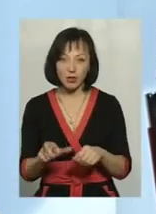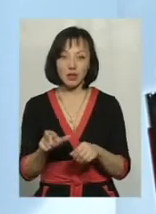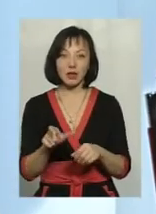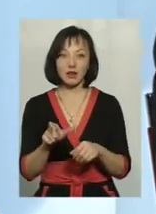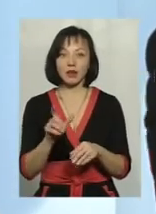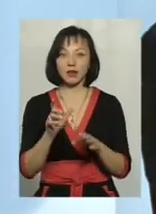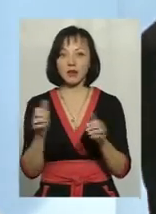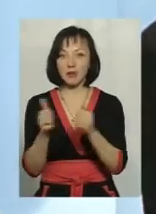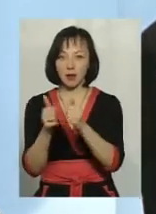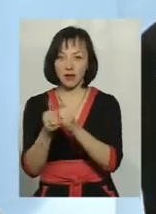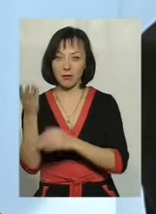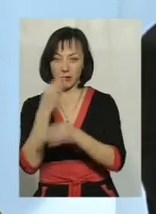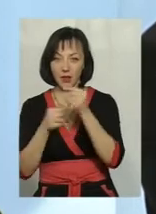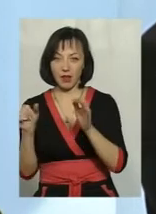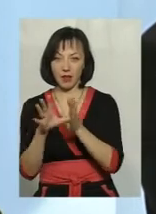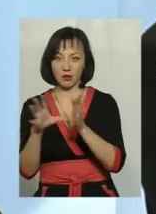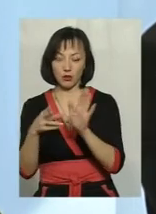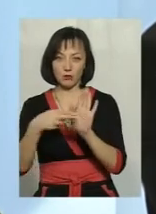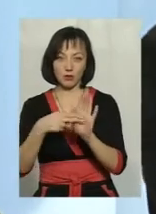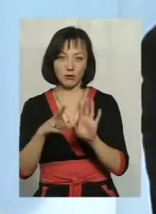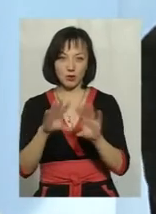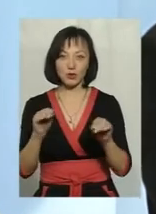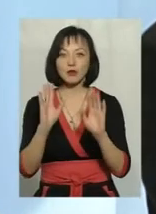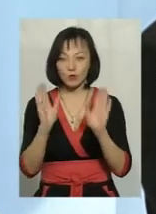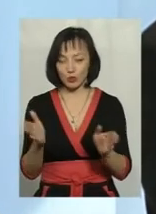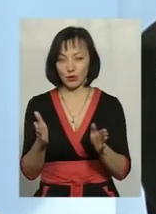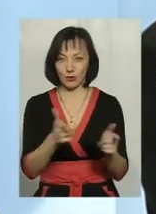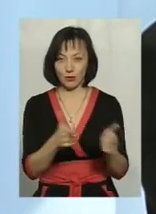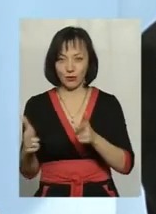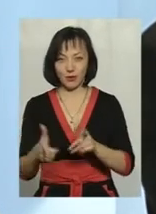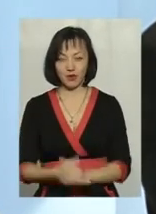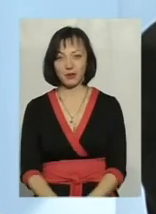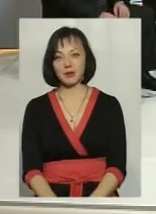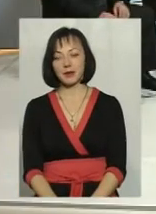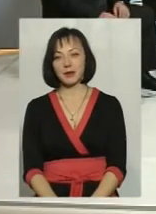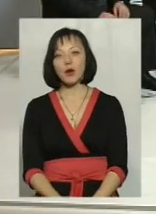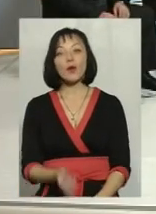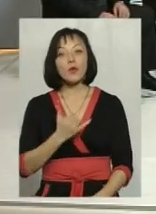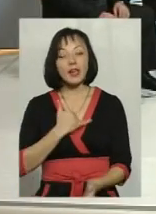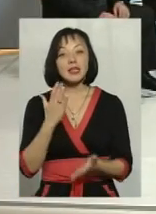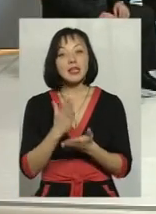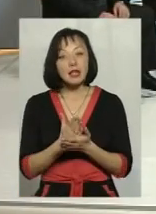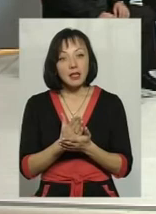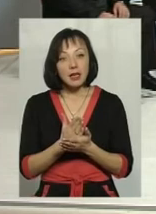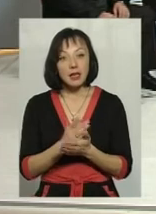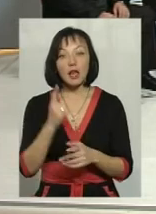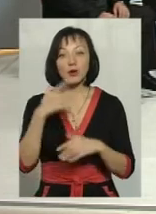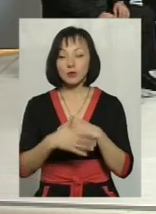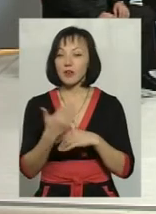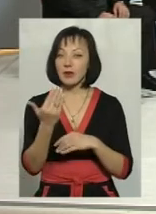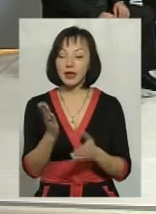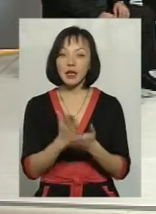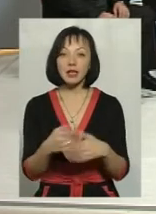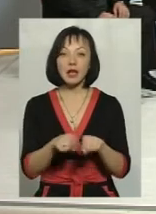поряд стане пляшка з підробним електронним чіпом. Вже буде стояти. Але в нас є такі фактори, я розумію вас, але є